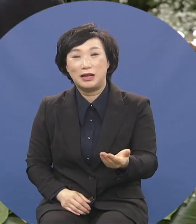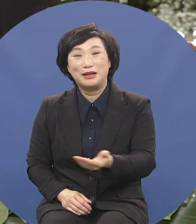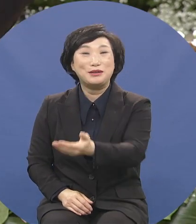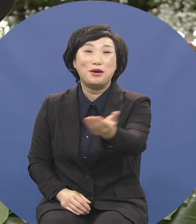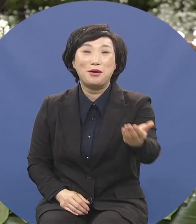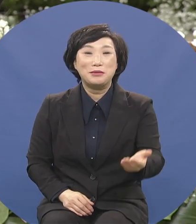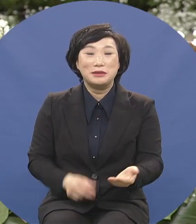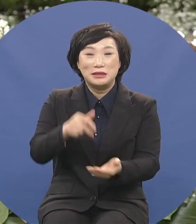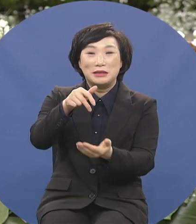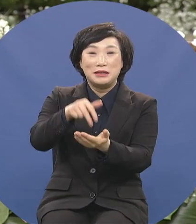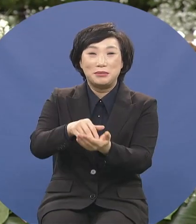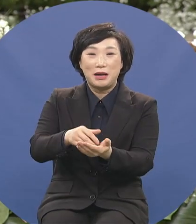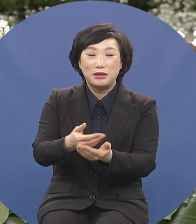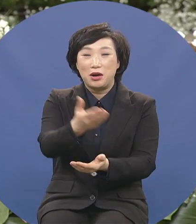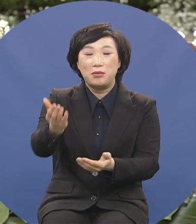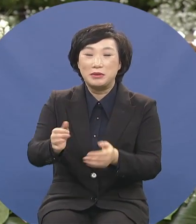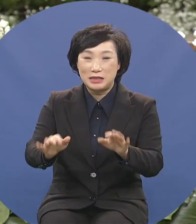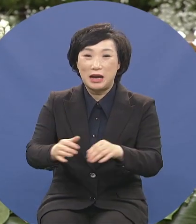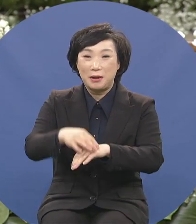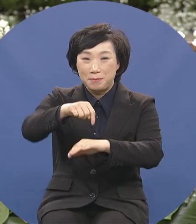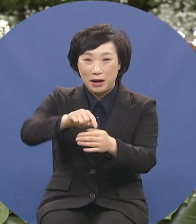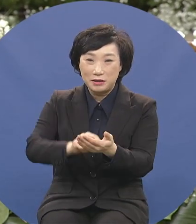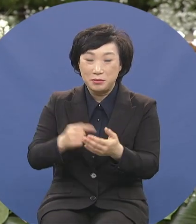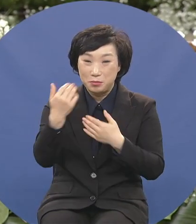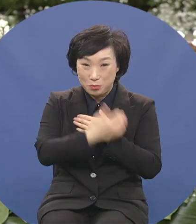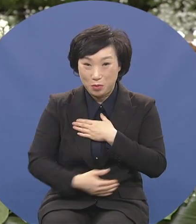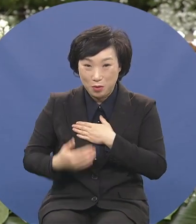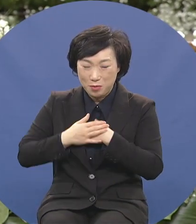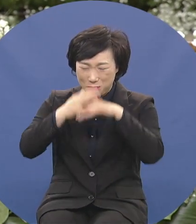여러분들의 자신은 마음과 몸과